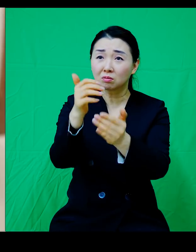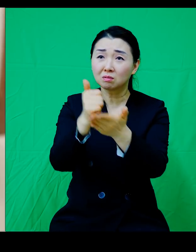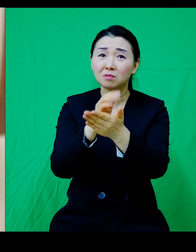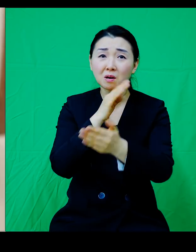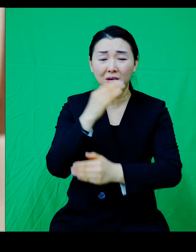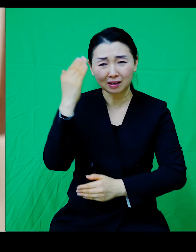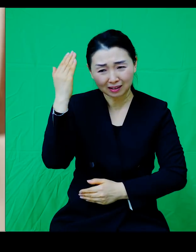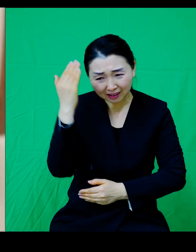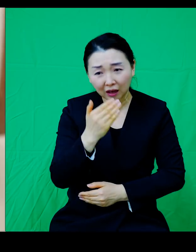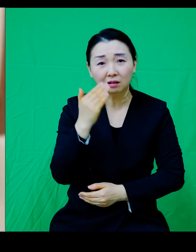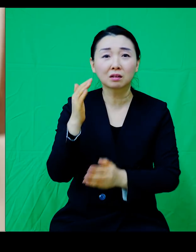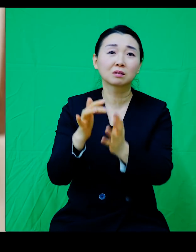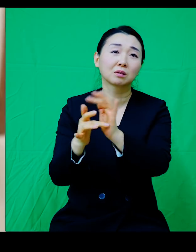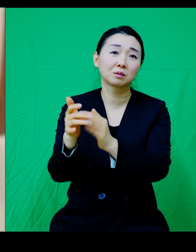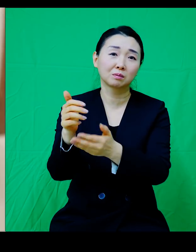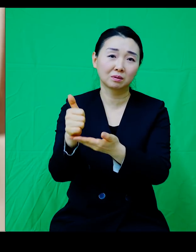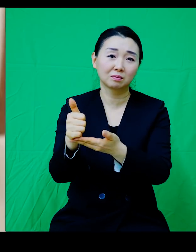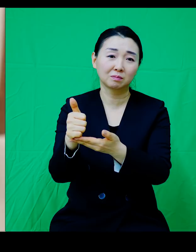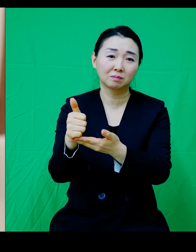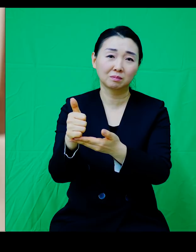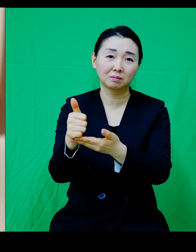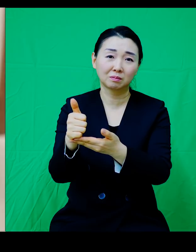정말 순결하신 분이신데